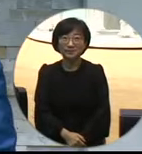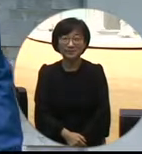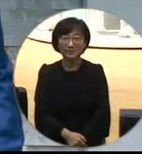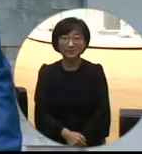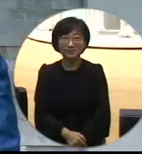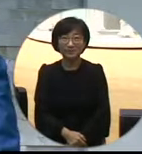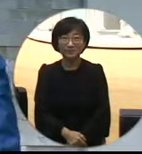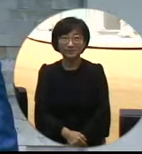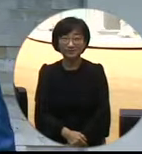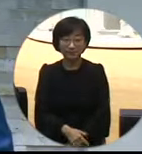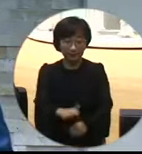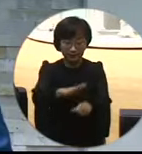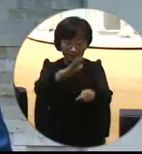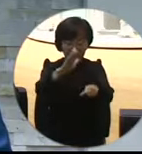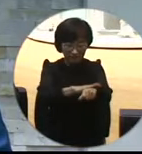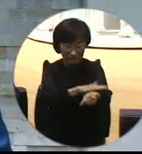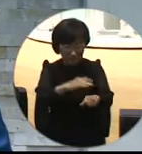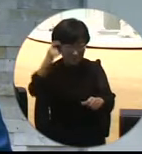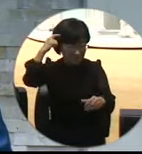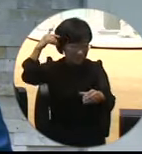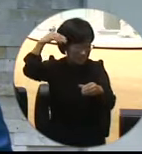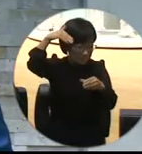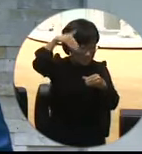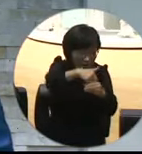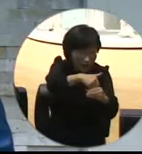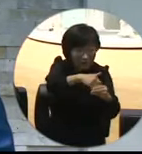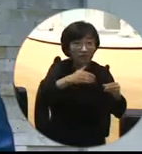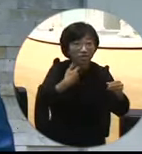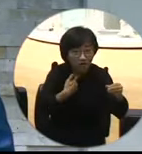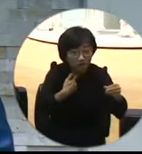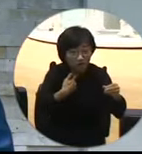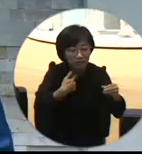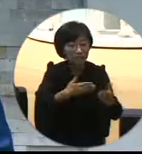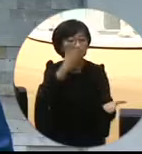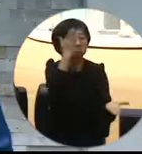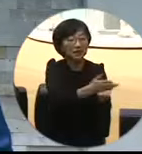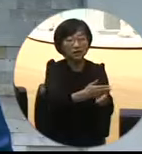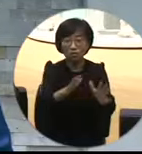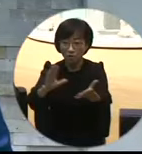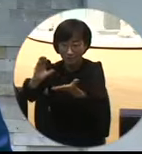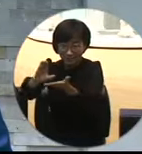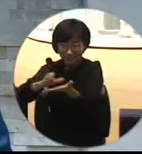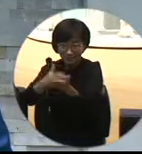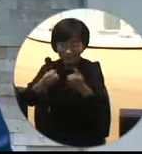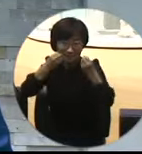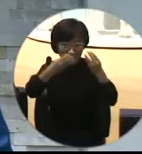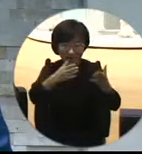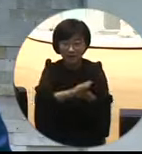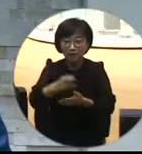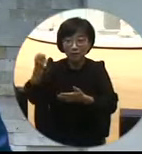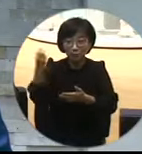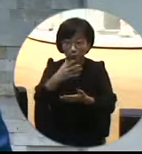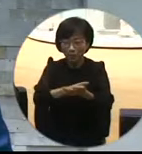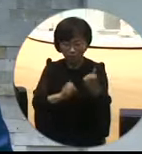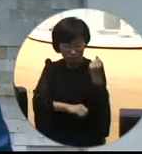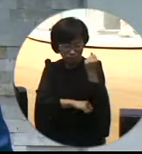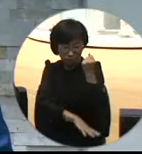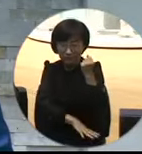잘못된 각인을 그리스도로, 아멘. 잘못된 뿌리를 하나님 나라가 임하는 영적